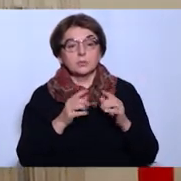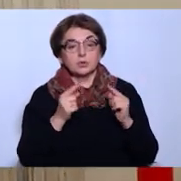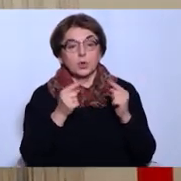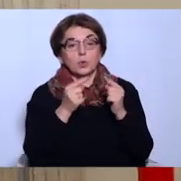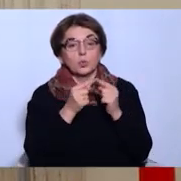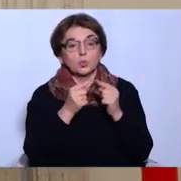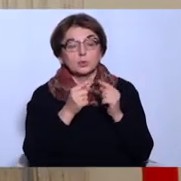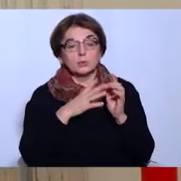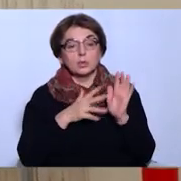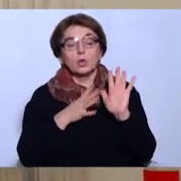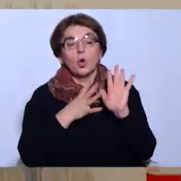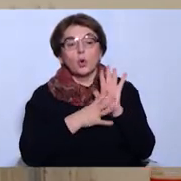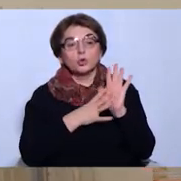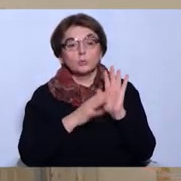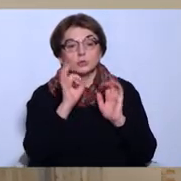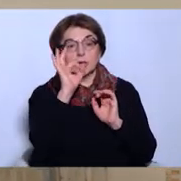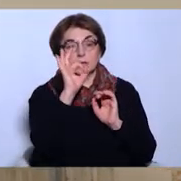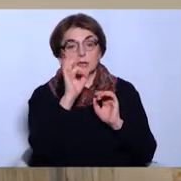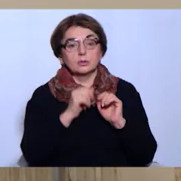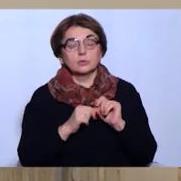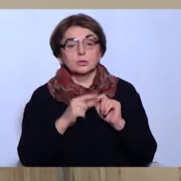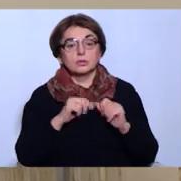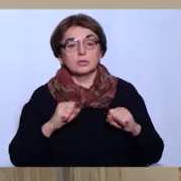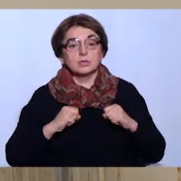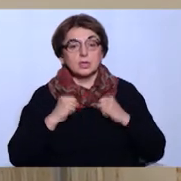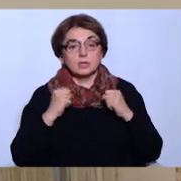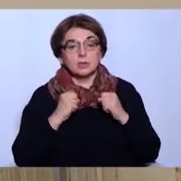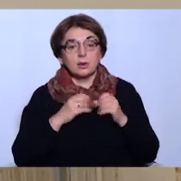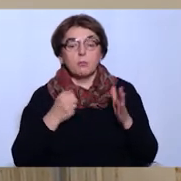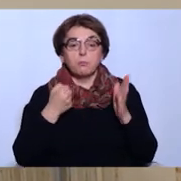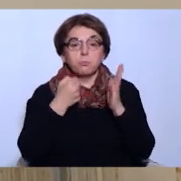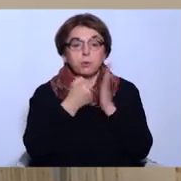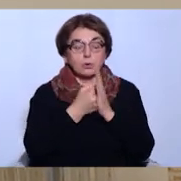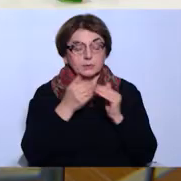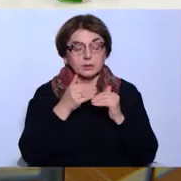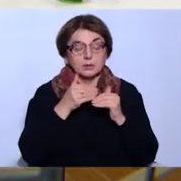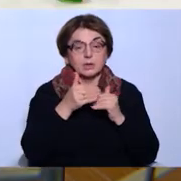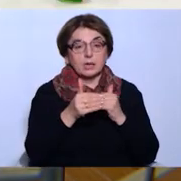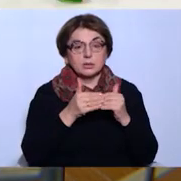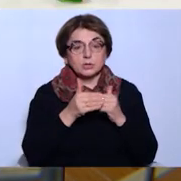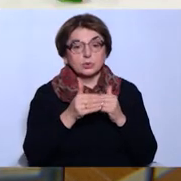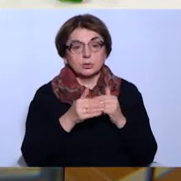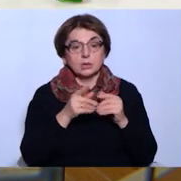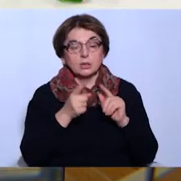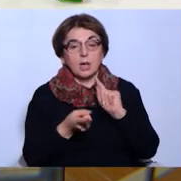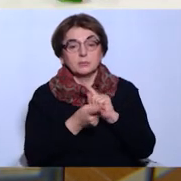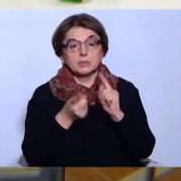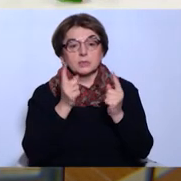კუთხე უნდა იყოს 90 გრადუსი, ისინი ეცდებიან, რომ მაქსიმალურად განიზიდონ ერთმანეთი და